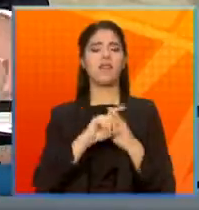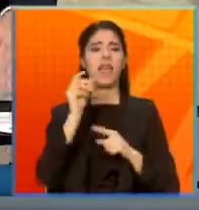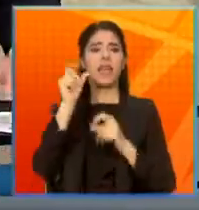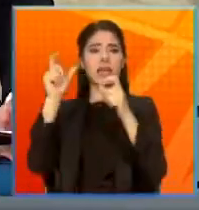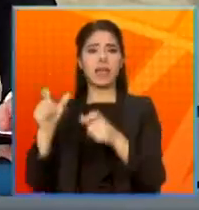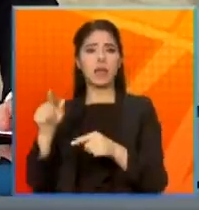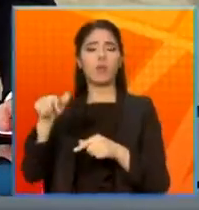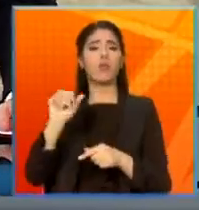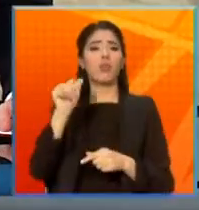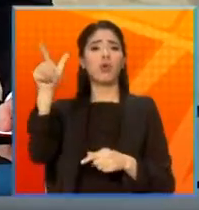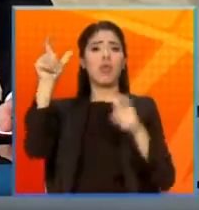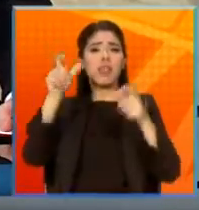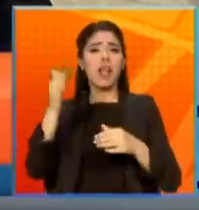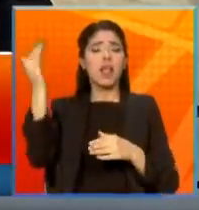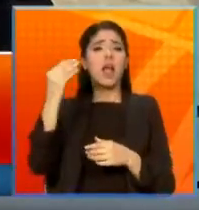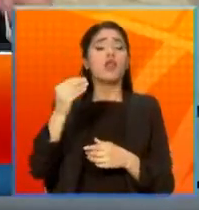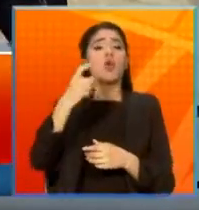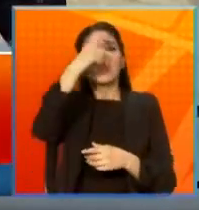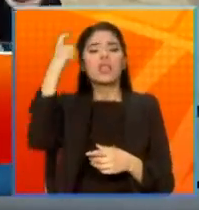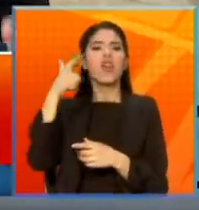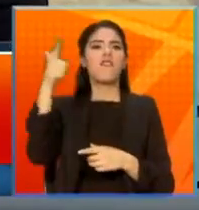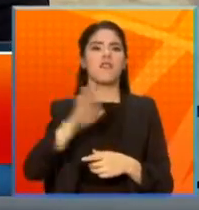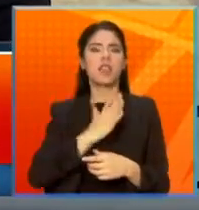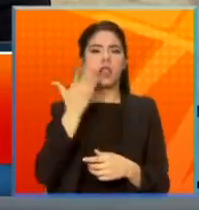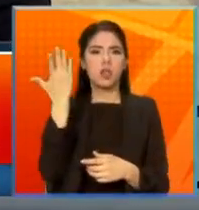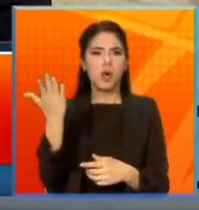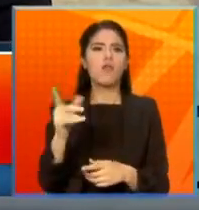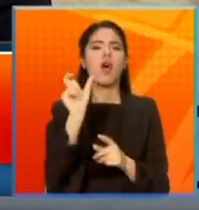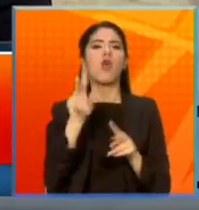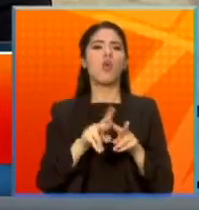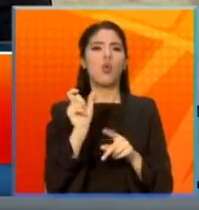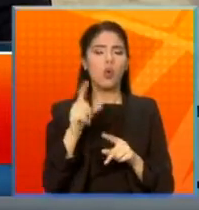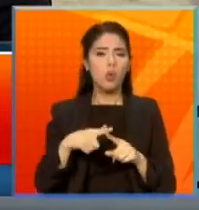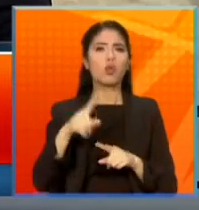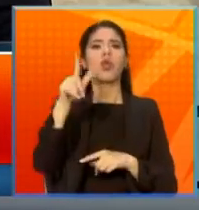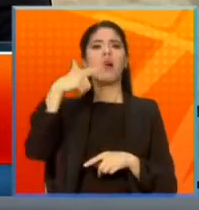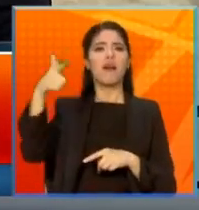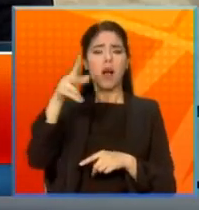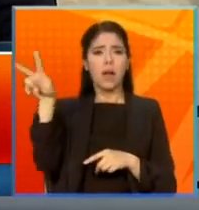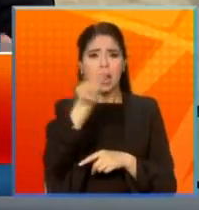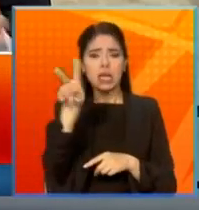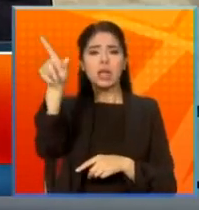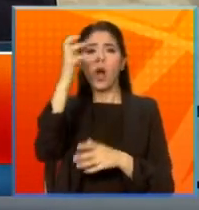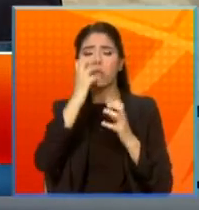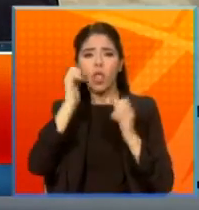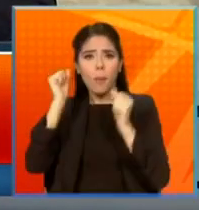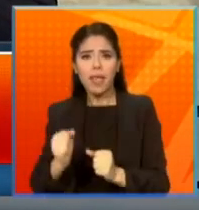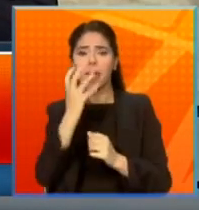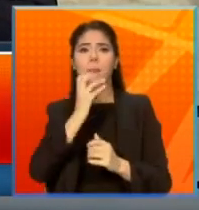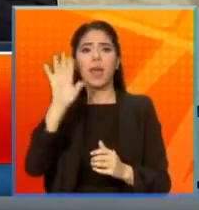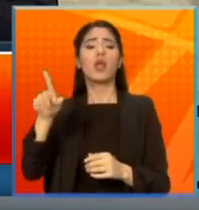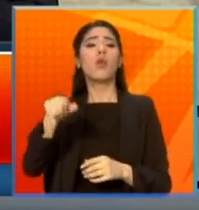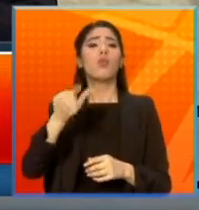Ve İdlib, bugün sahadan gelen çok sıcak görüntüler var. Bir kısmını izlediniz. Umut Eroğlu ve kameraman Mutlu Şimşek günlerdir orada haber nöbetinde. Ve